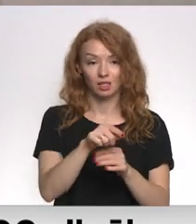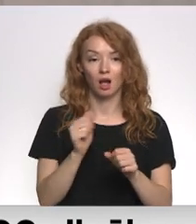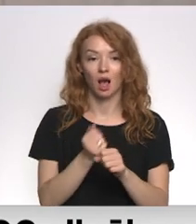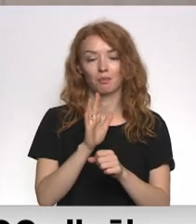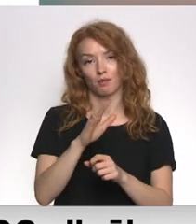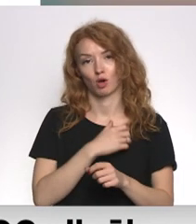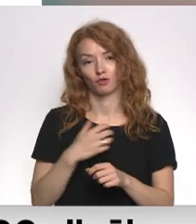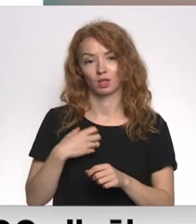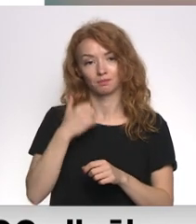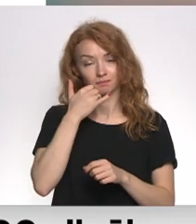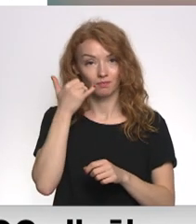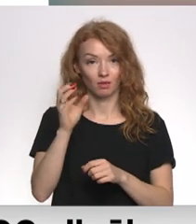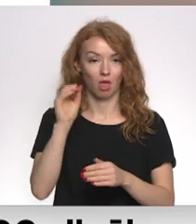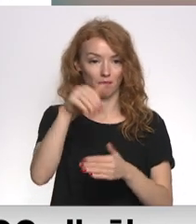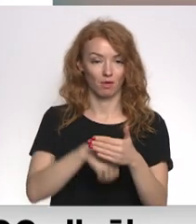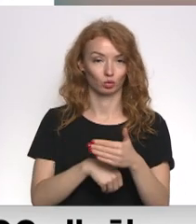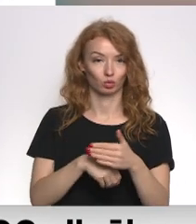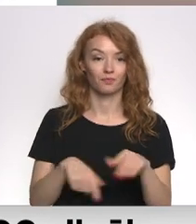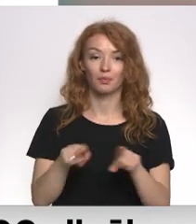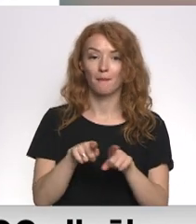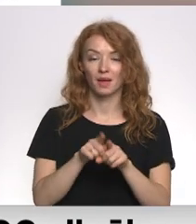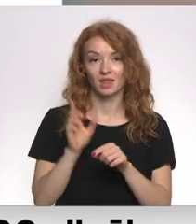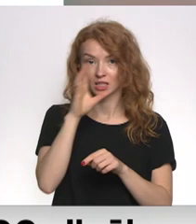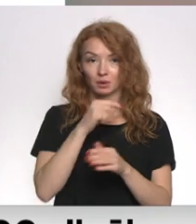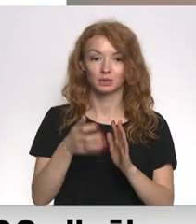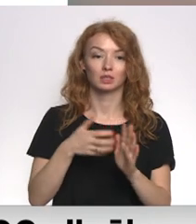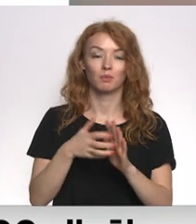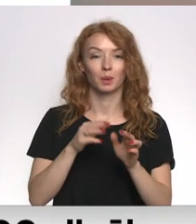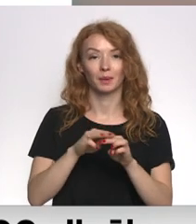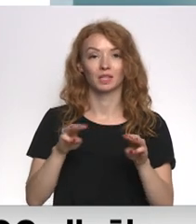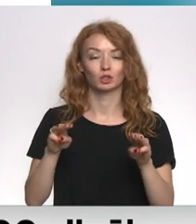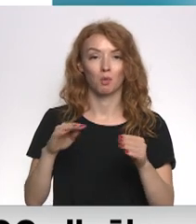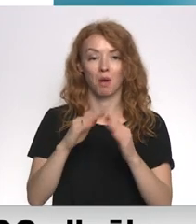pie pašvaldībām zvanot vairākstot e-pastus. Tāpat arī iespējams izmantot ministriju